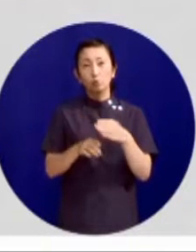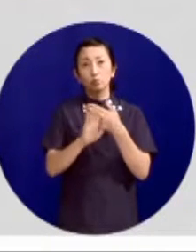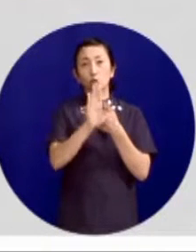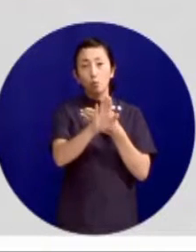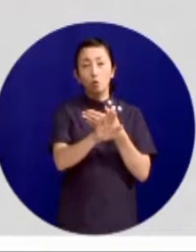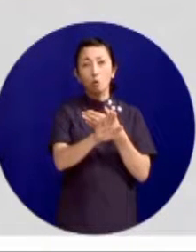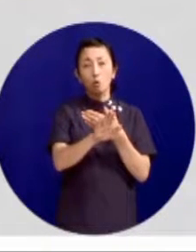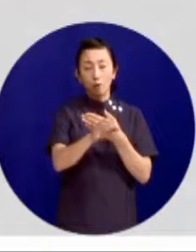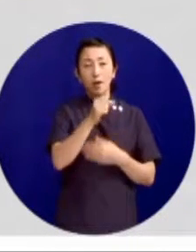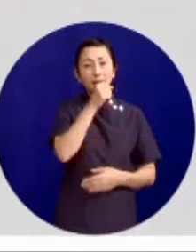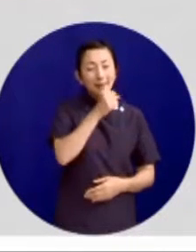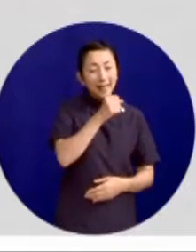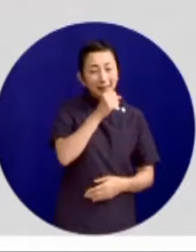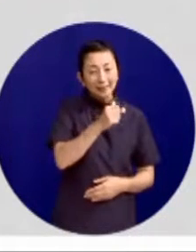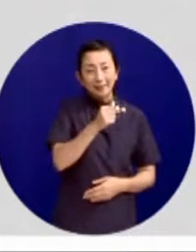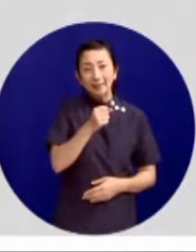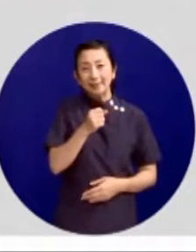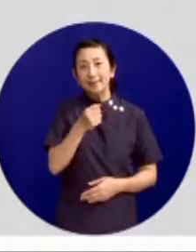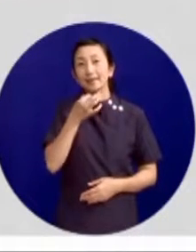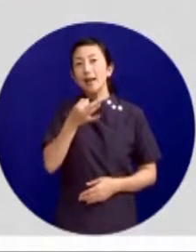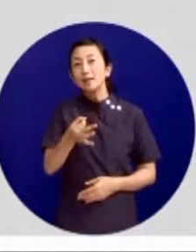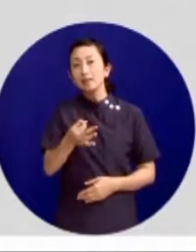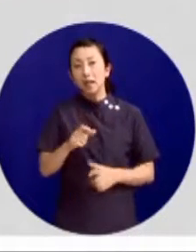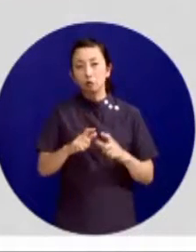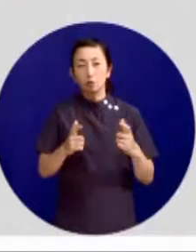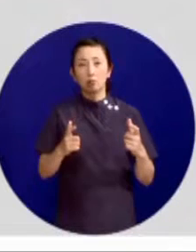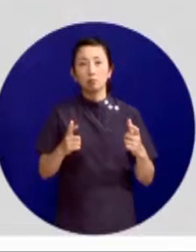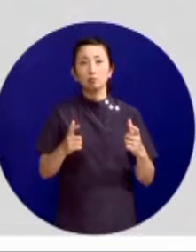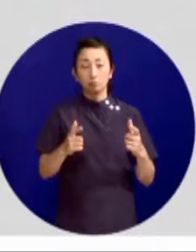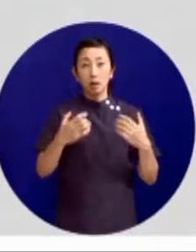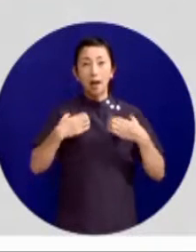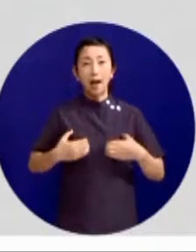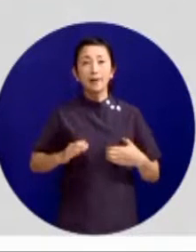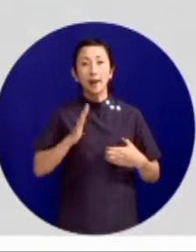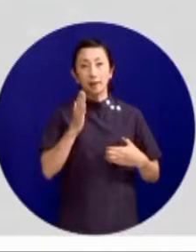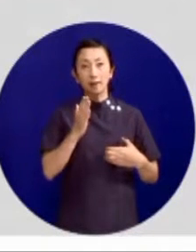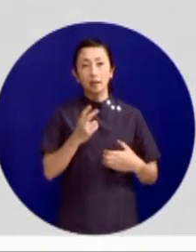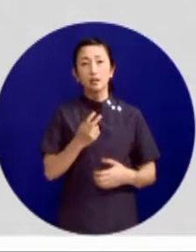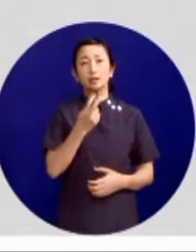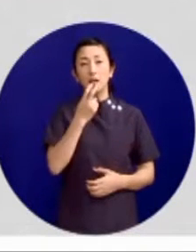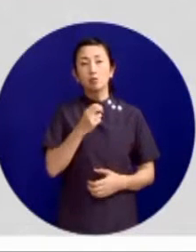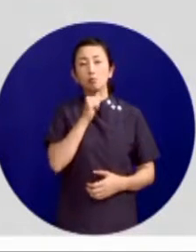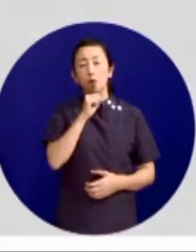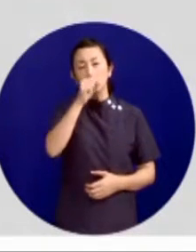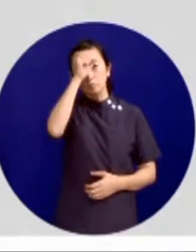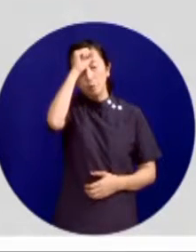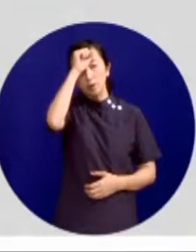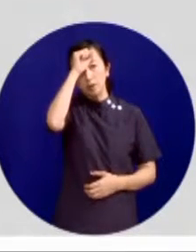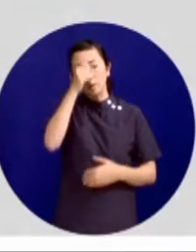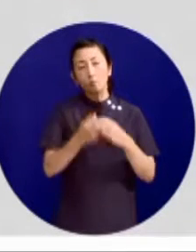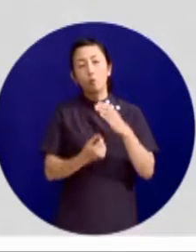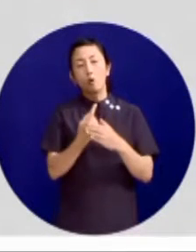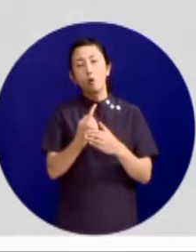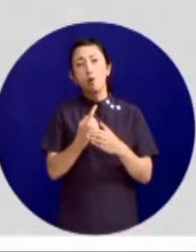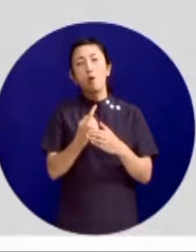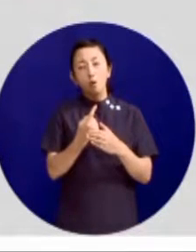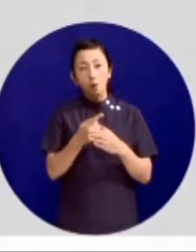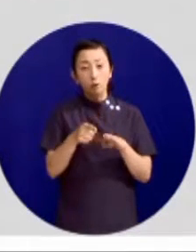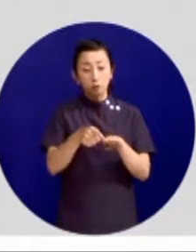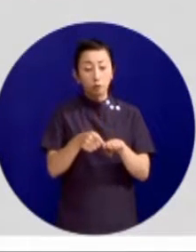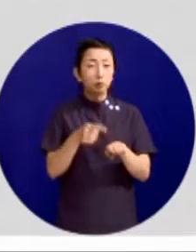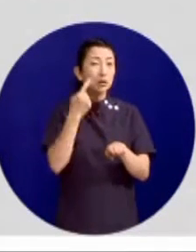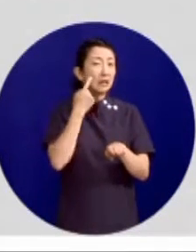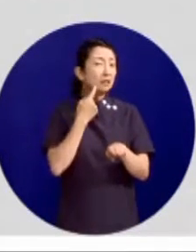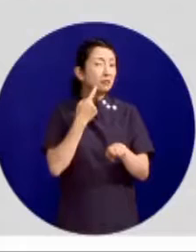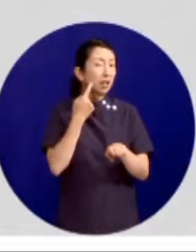後に咳や痰が多くなり、そのために肺炎や低酸素症を起こしやすくなることや、傷を刺激し痛